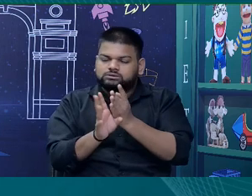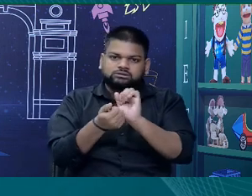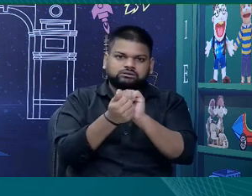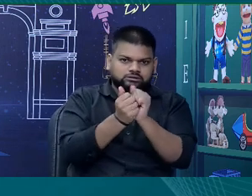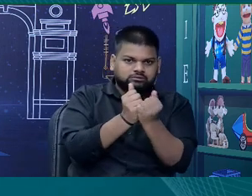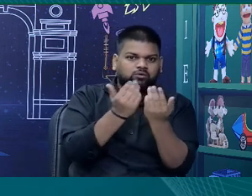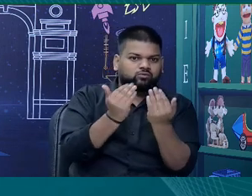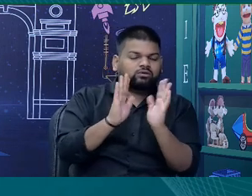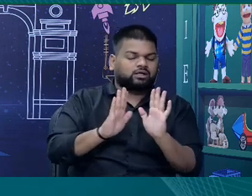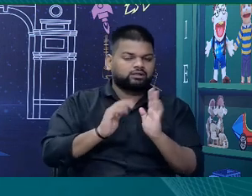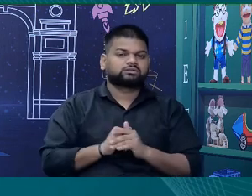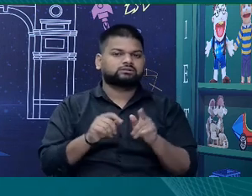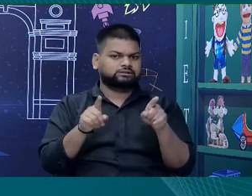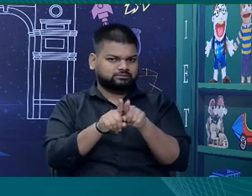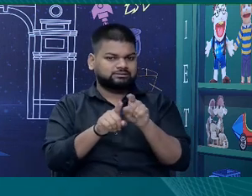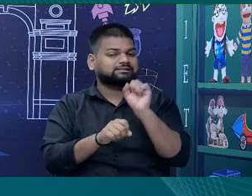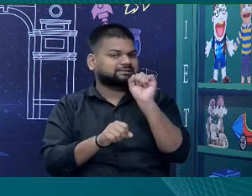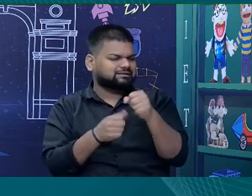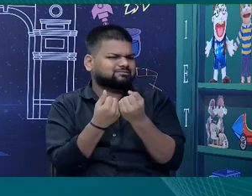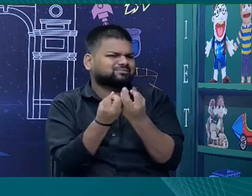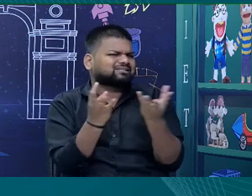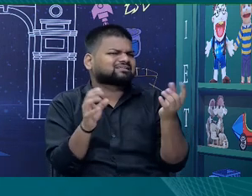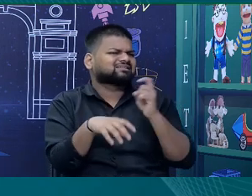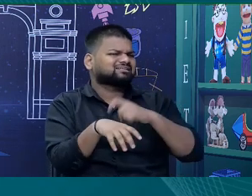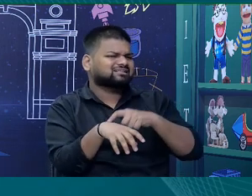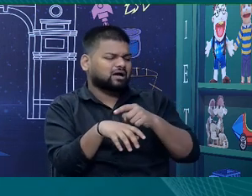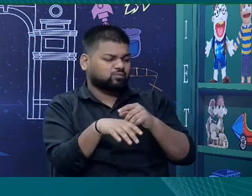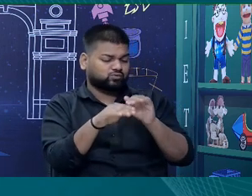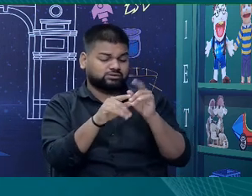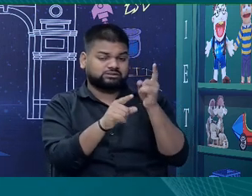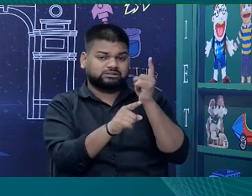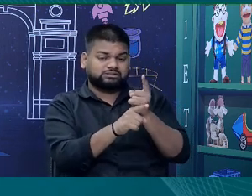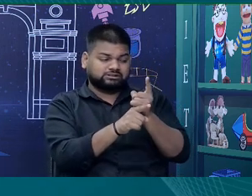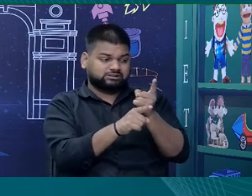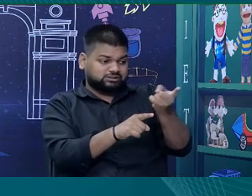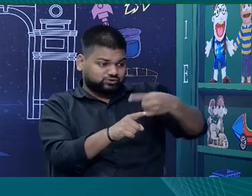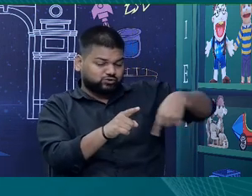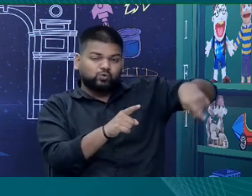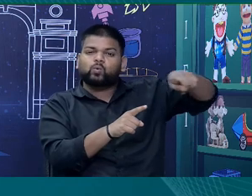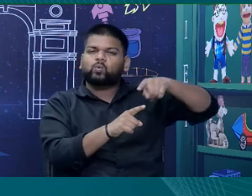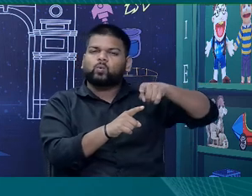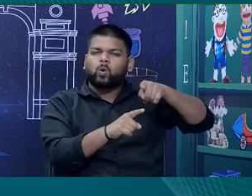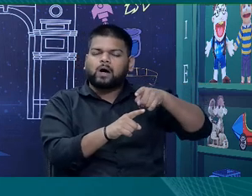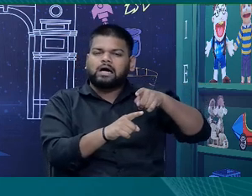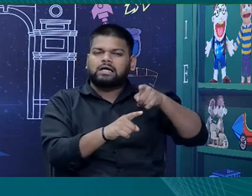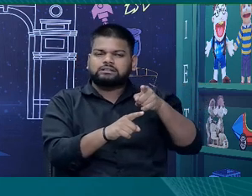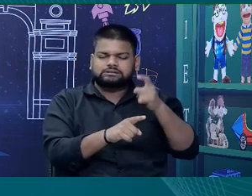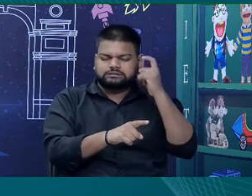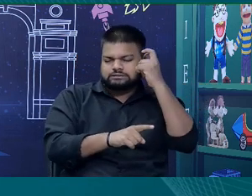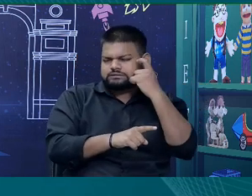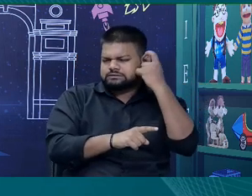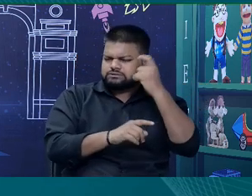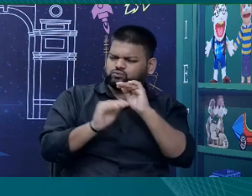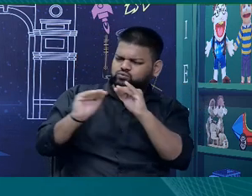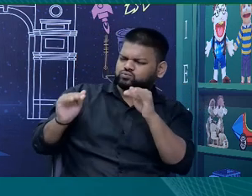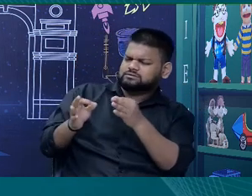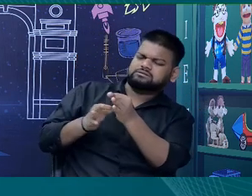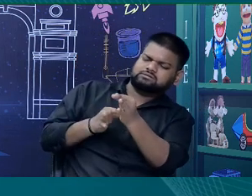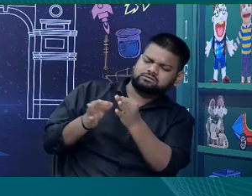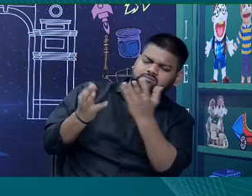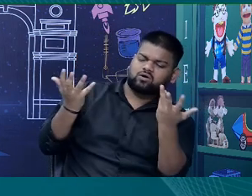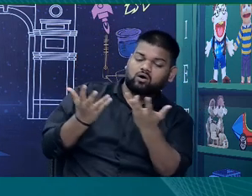कई बार का सकते हैं क्लास रूम में फाइट करते हैं की बच्चों को कैसे वो समझाएं हां बच्चों के मां को समझना बहुत जरूरी है की